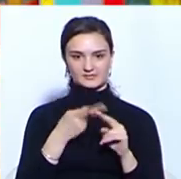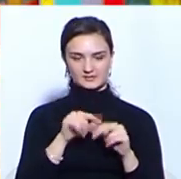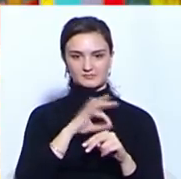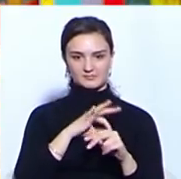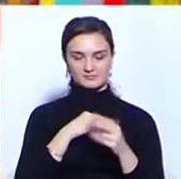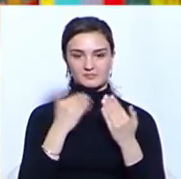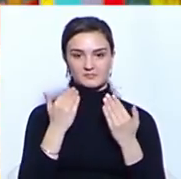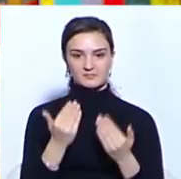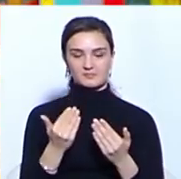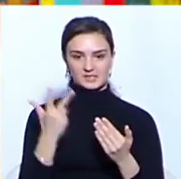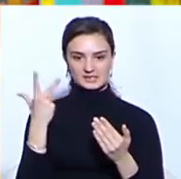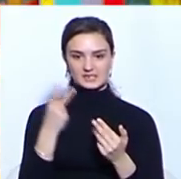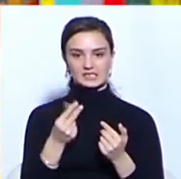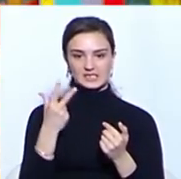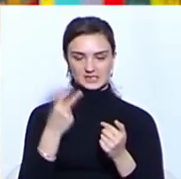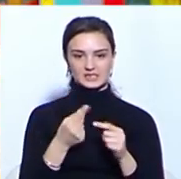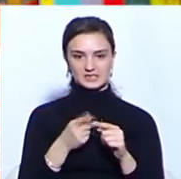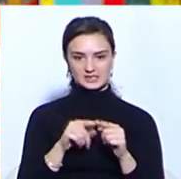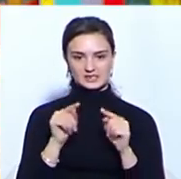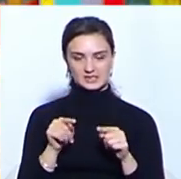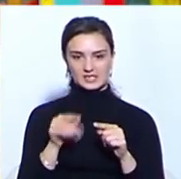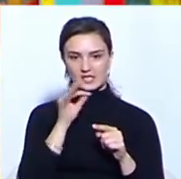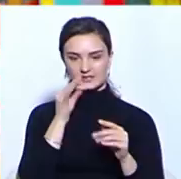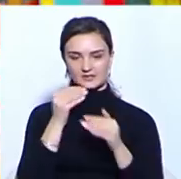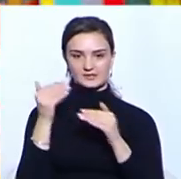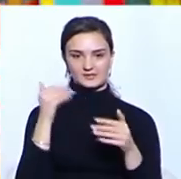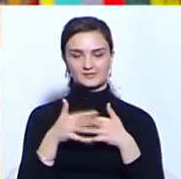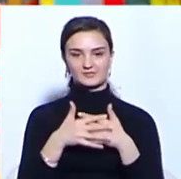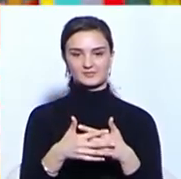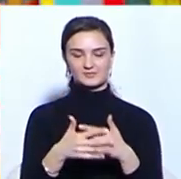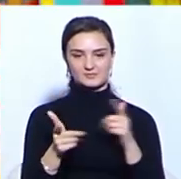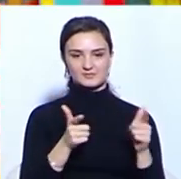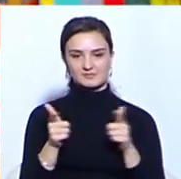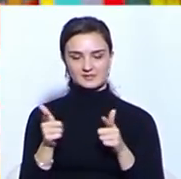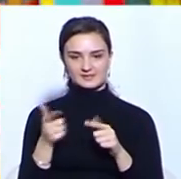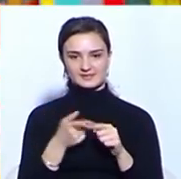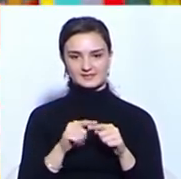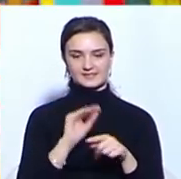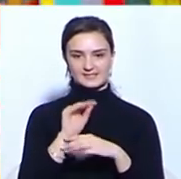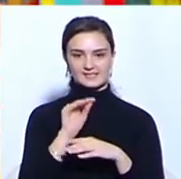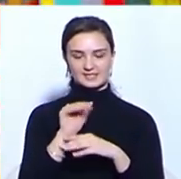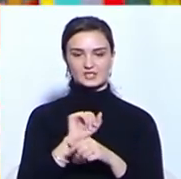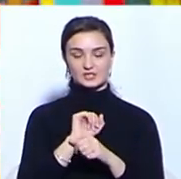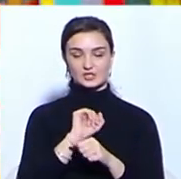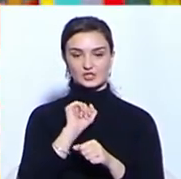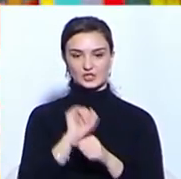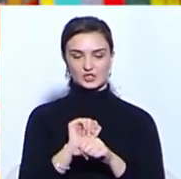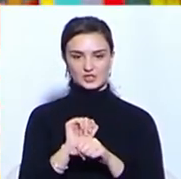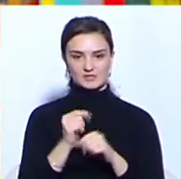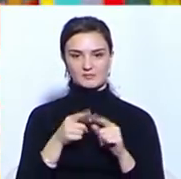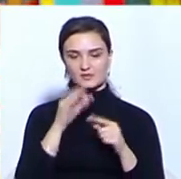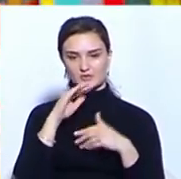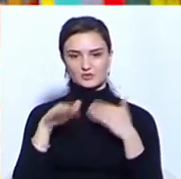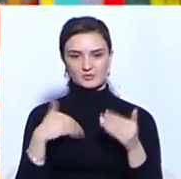მათი ინექციებით ხდება აი ამ ადრე ეტაპზე მძამზარდი ორცულობის ზრდის შეჩერება და